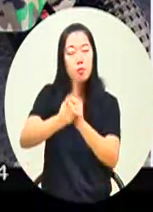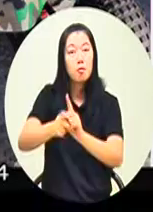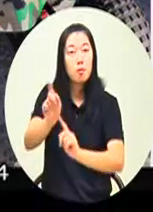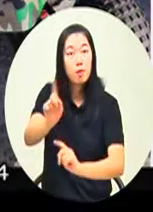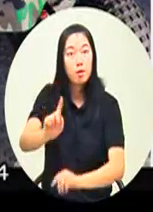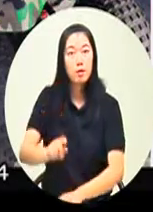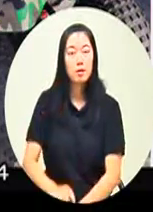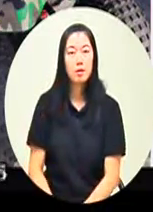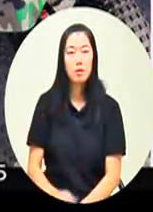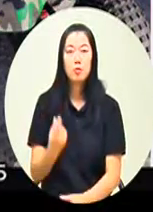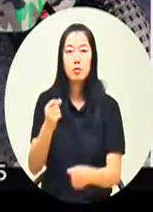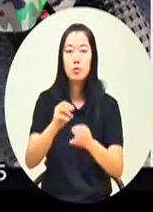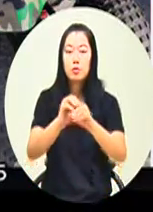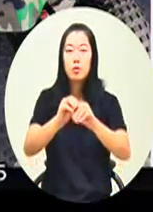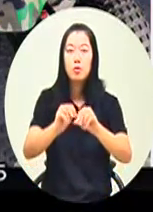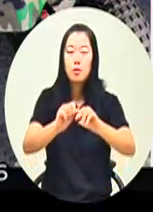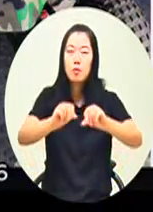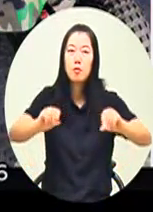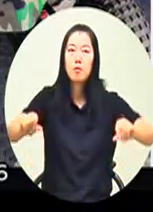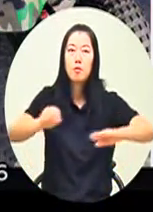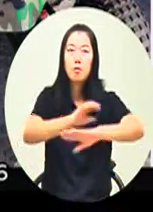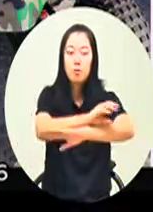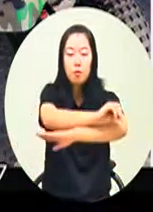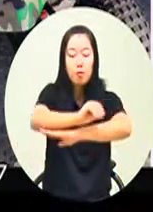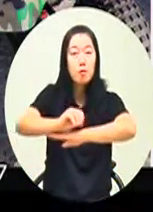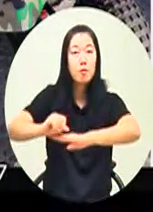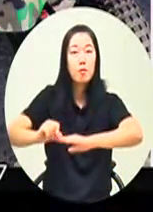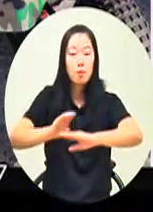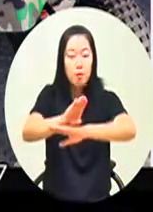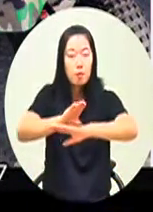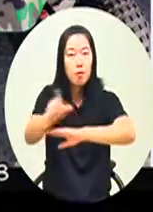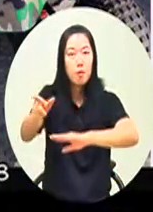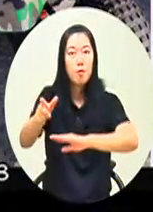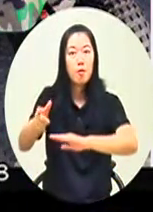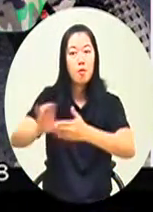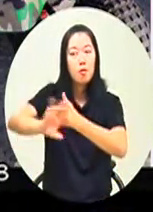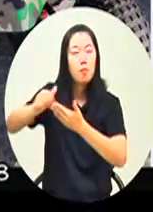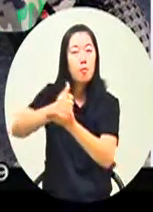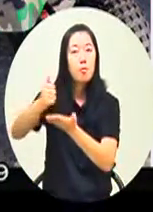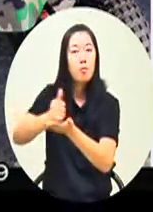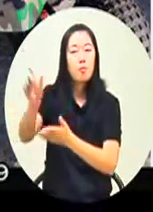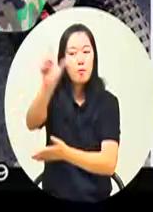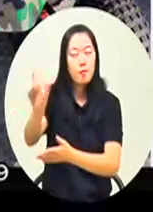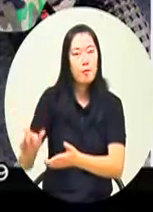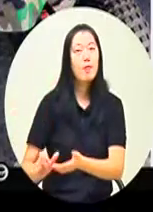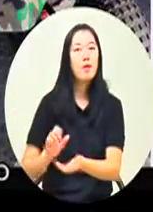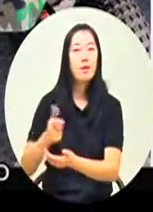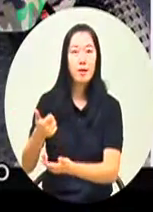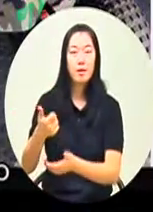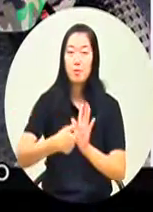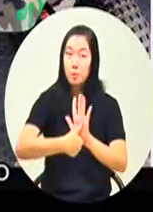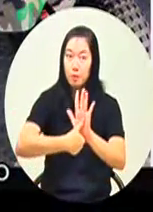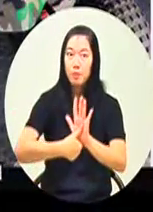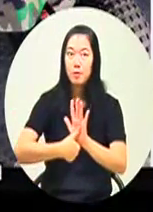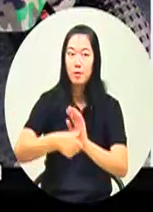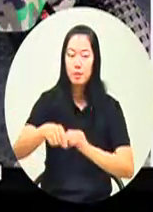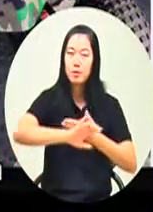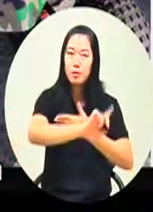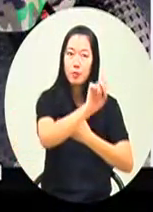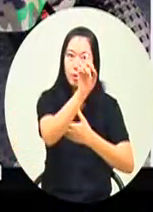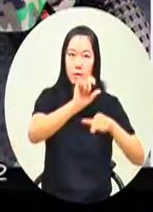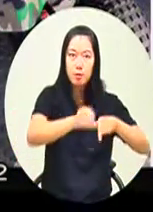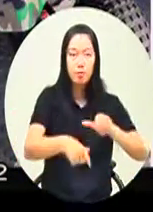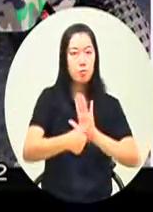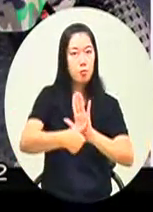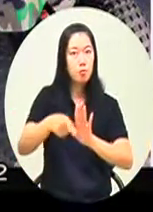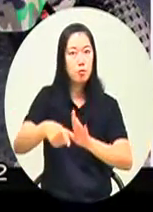所谓的沙滩车，那外销意大利很有名那这个又是另外一家，也是高雄的，他